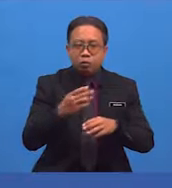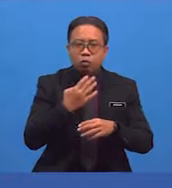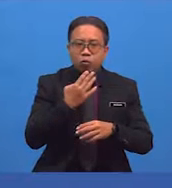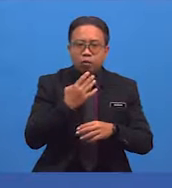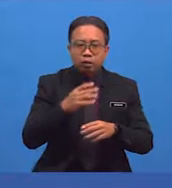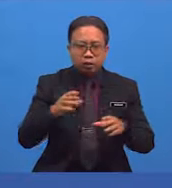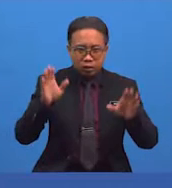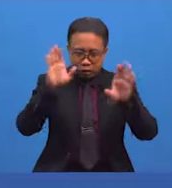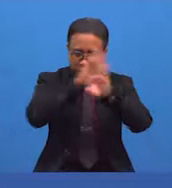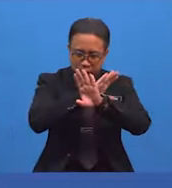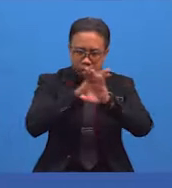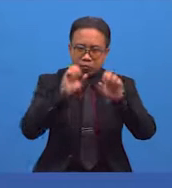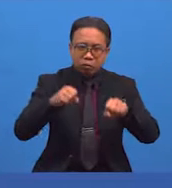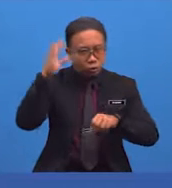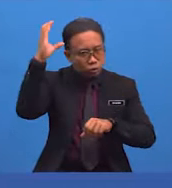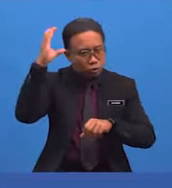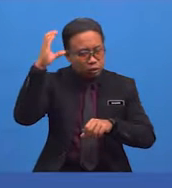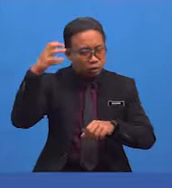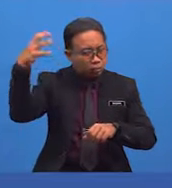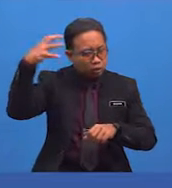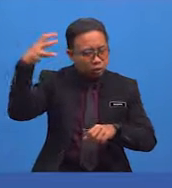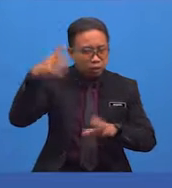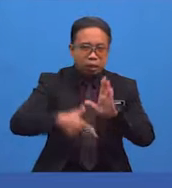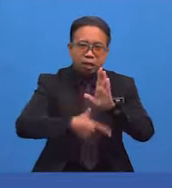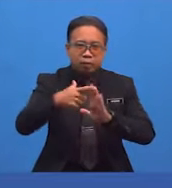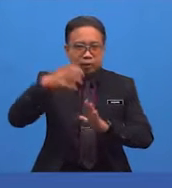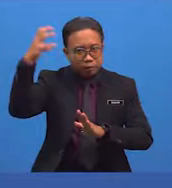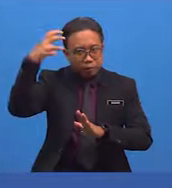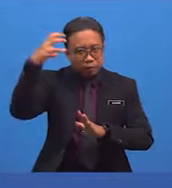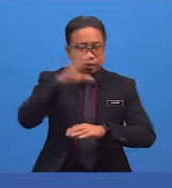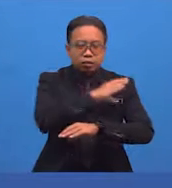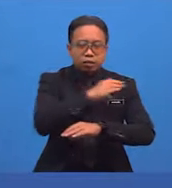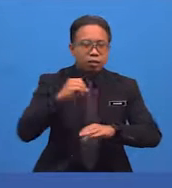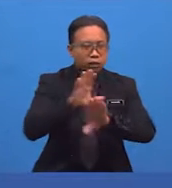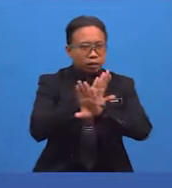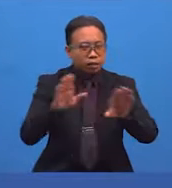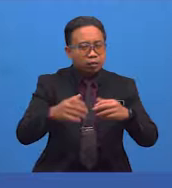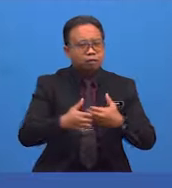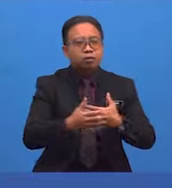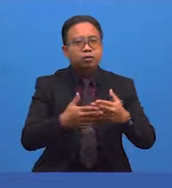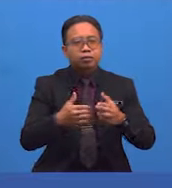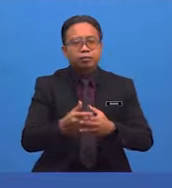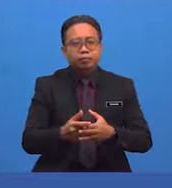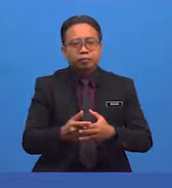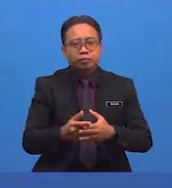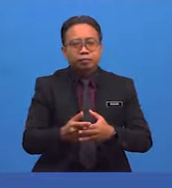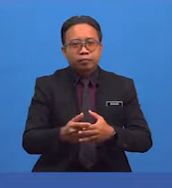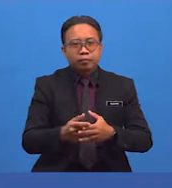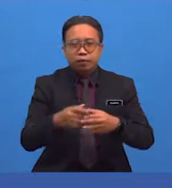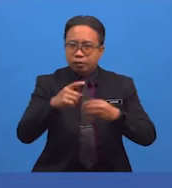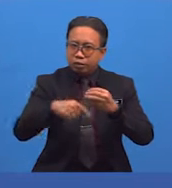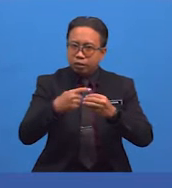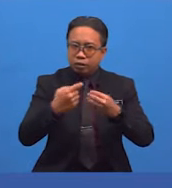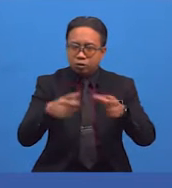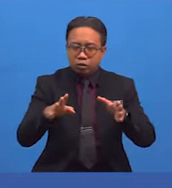cuaca panas akan membuatkan kamu rasa lebih panas dan tidak selesa? Begitu juga apabila